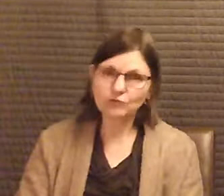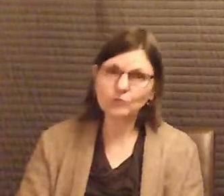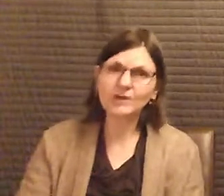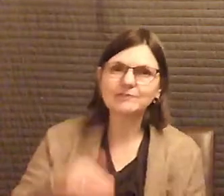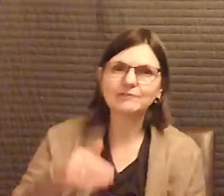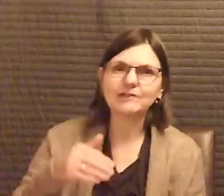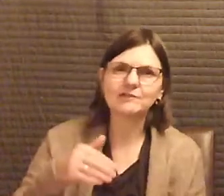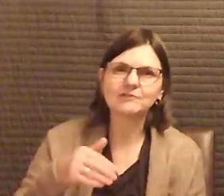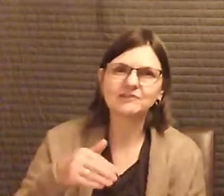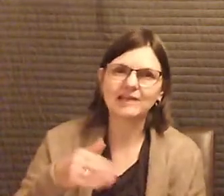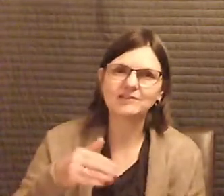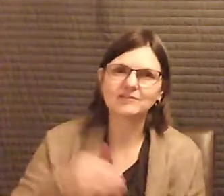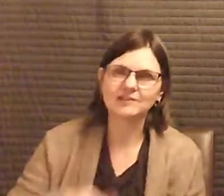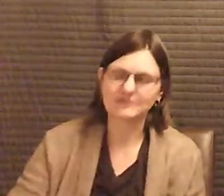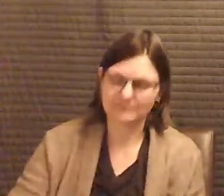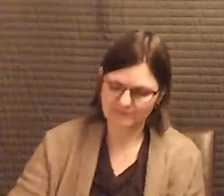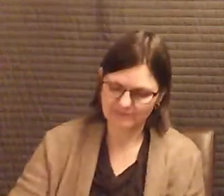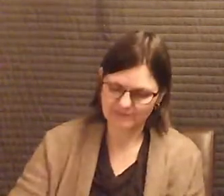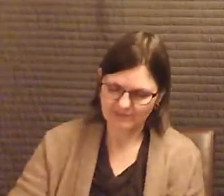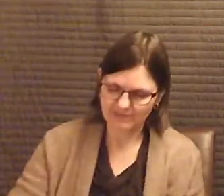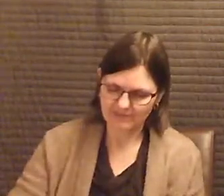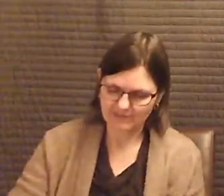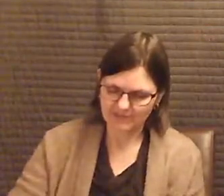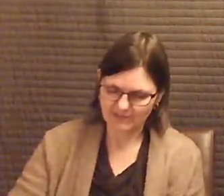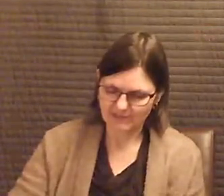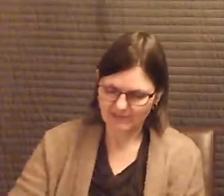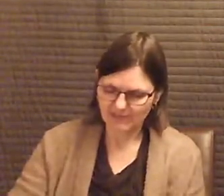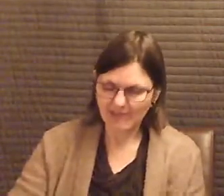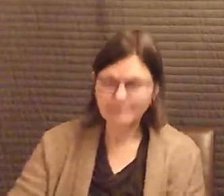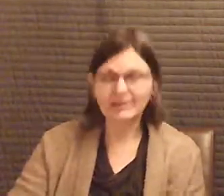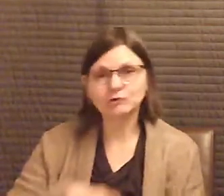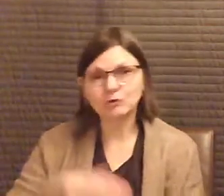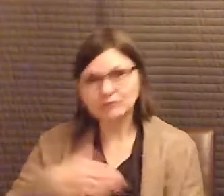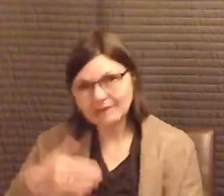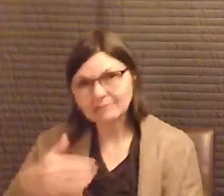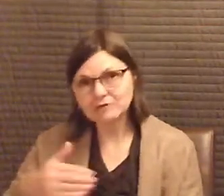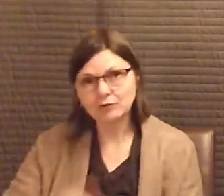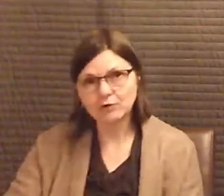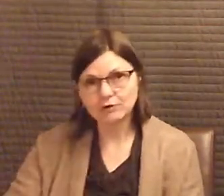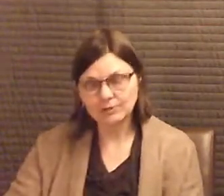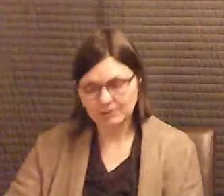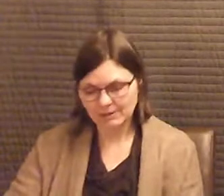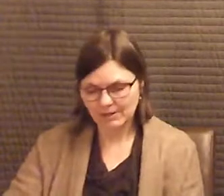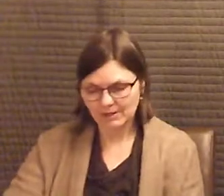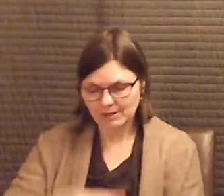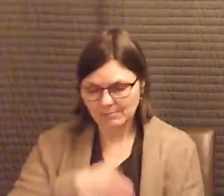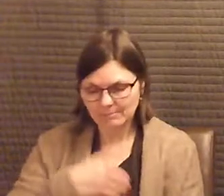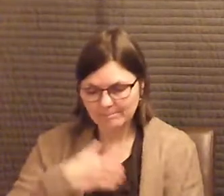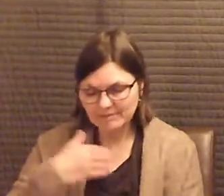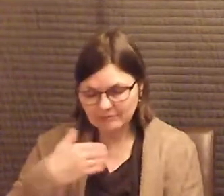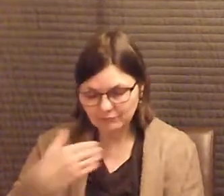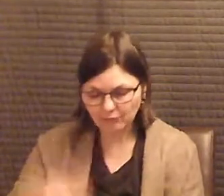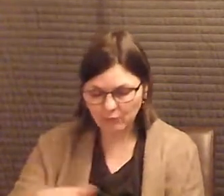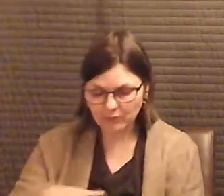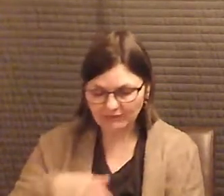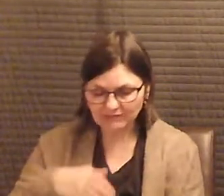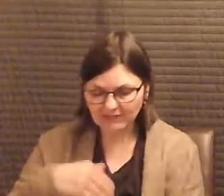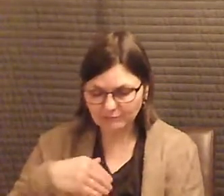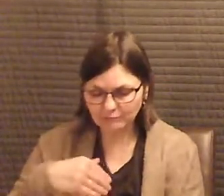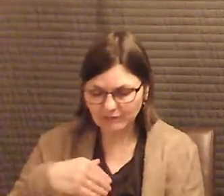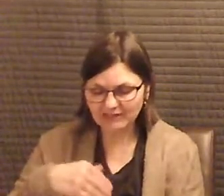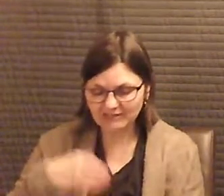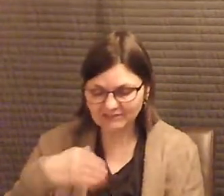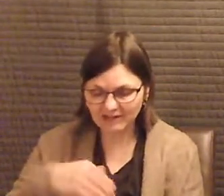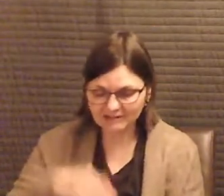en toen ging die vinden dit is een het heden en je kunt zo te willen people hij pleegt overleg met de gooijer singles van toulon het het volk en